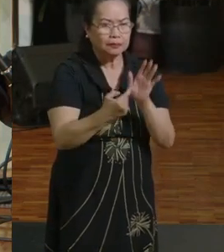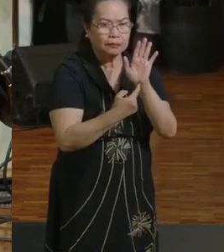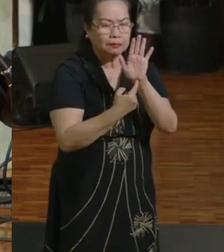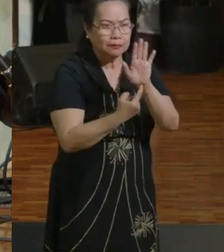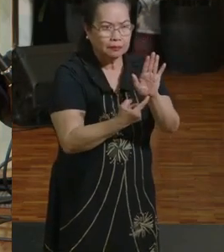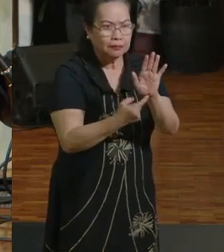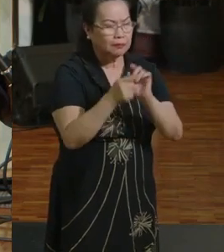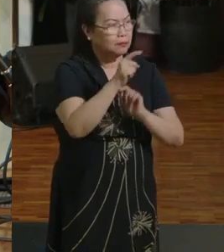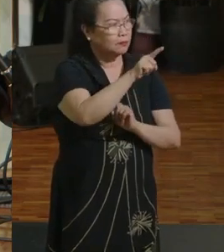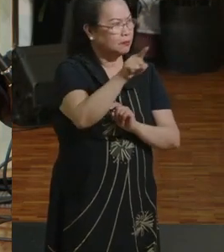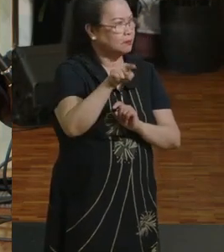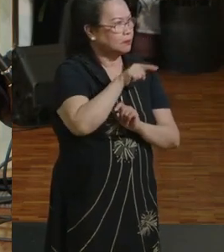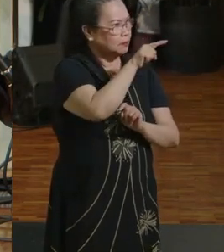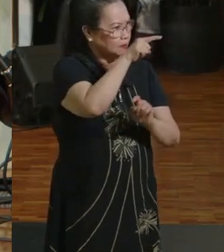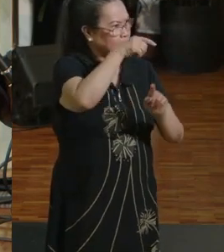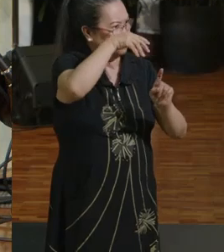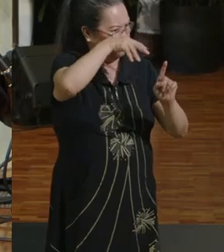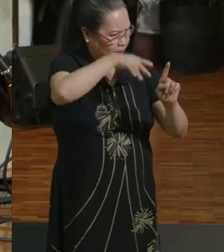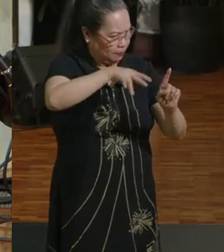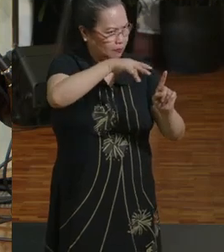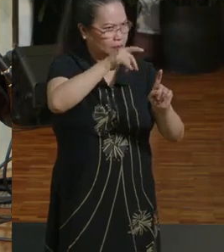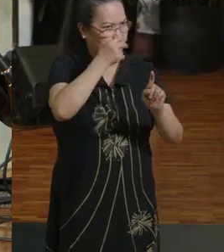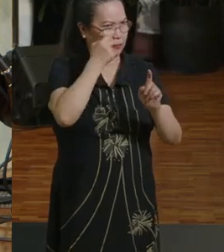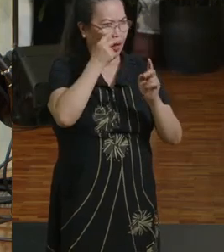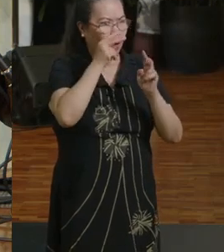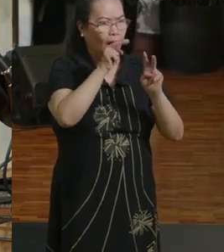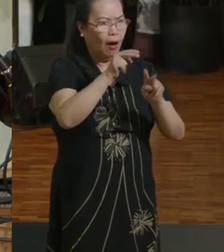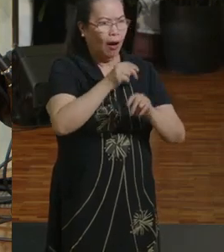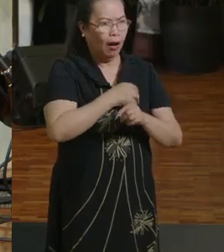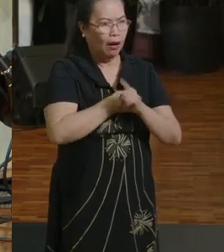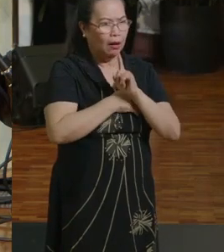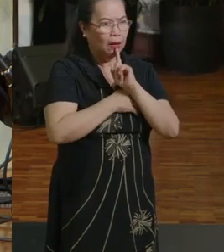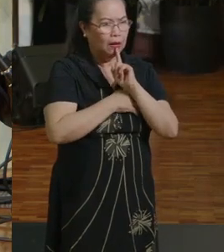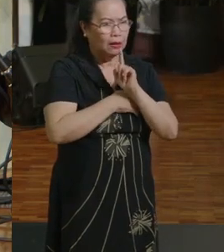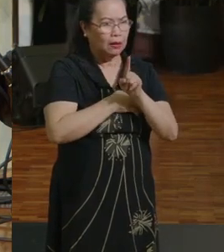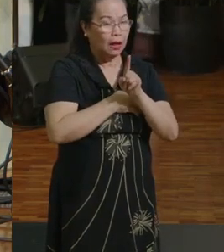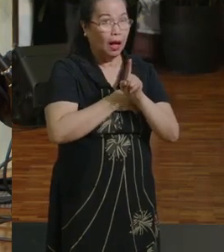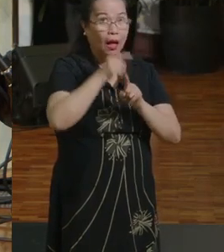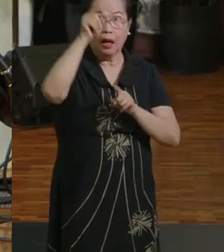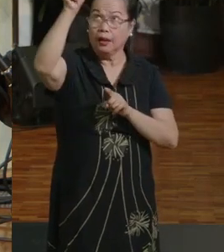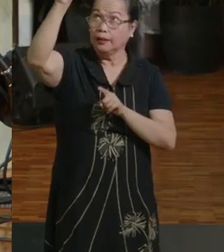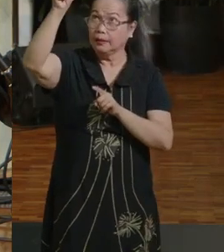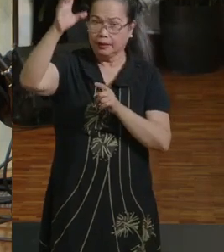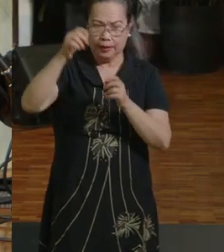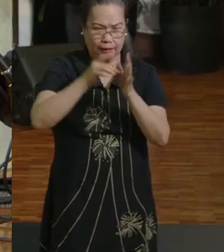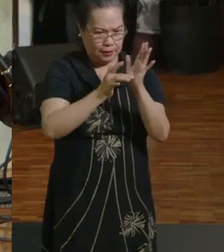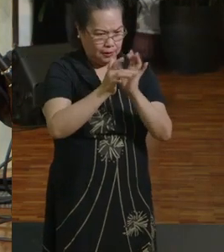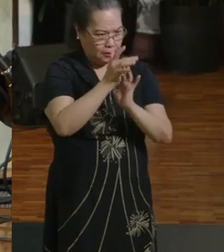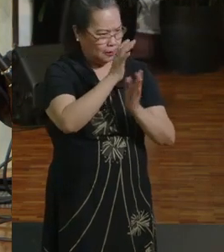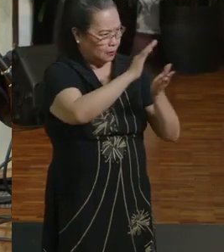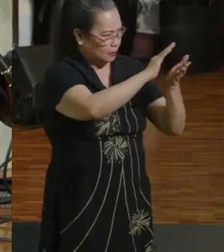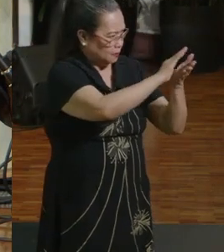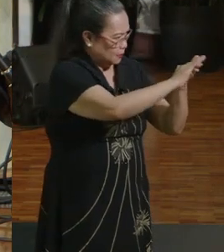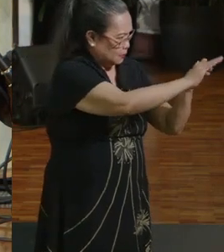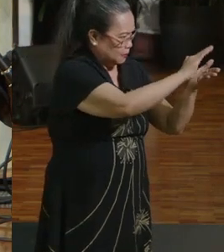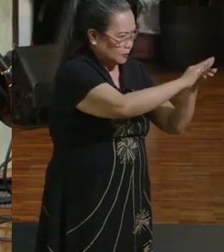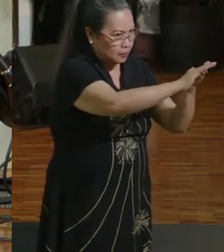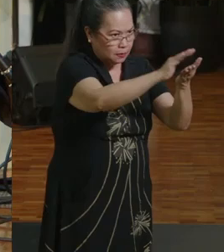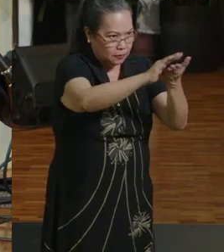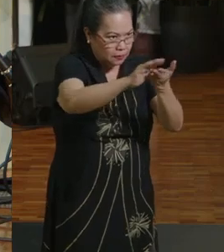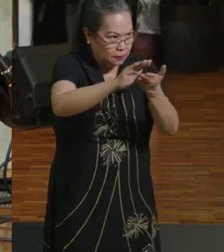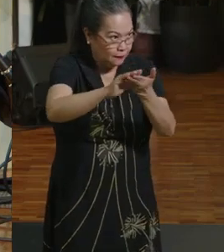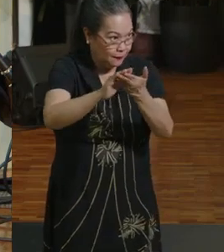na makita natin dito. Sapagkat dahil sa pagpapatawad niya ng mga ganong